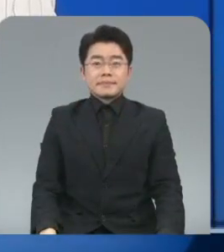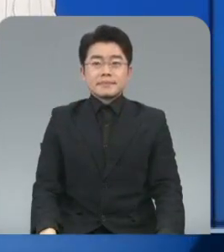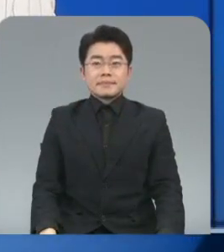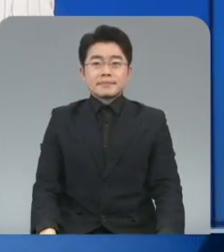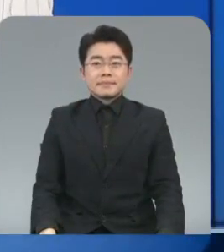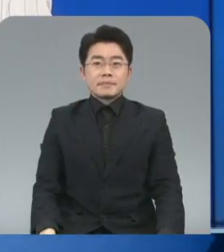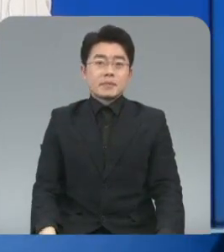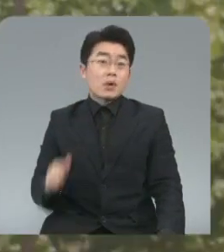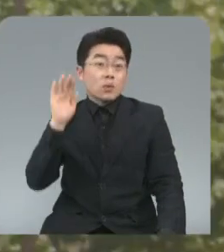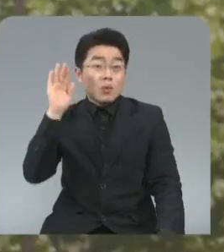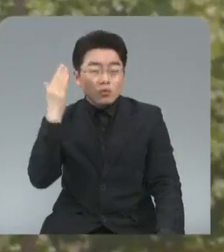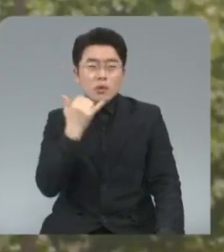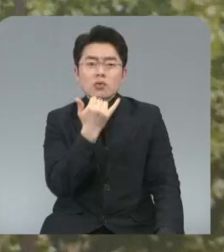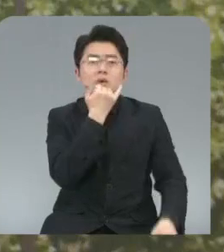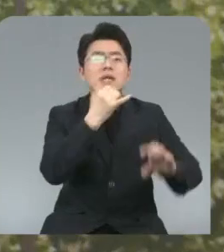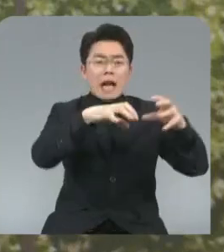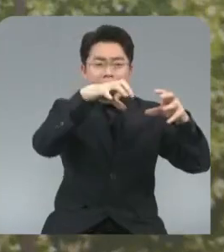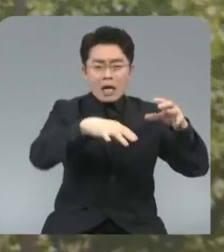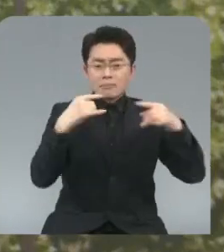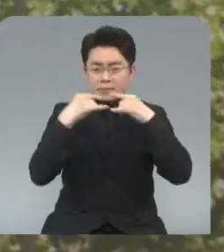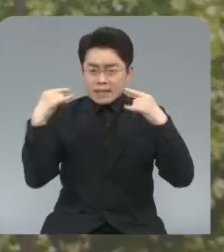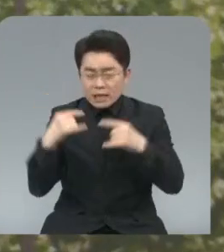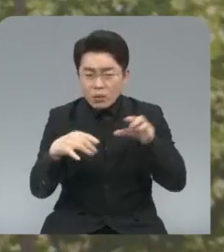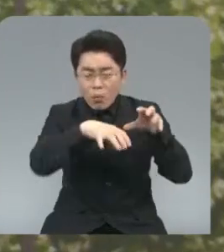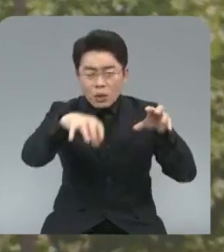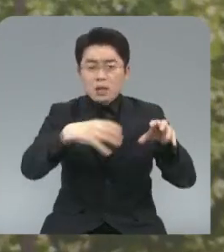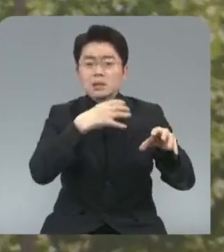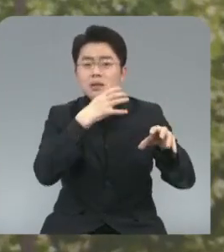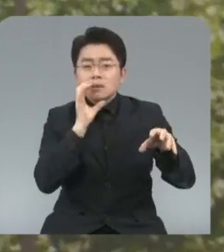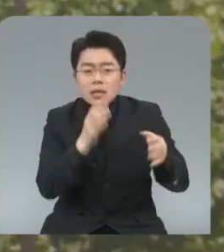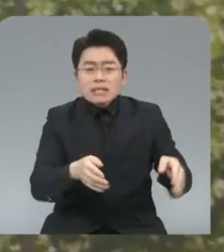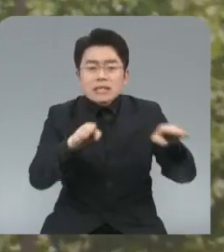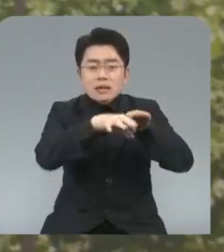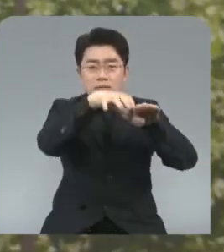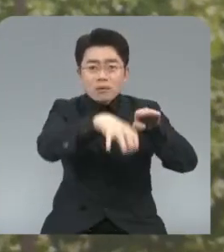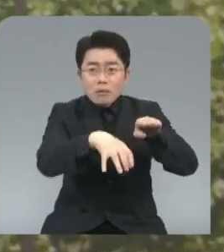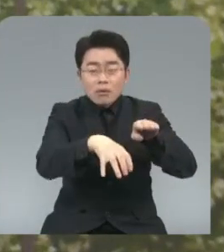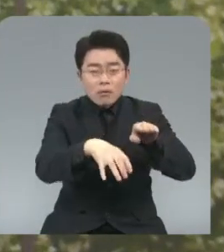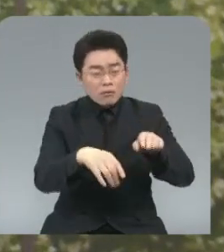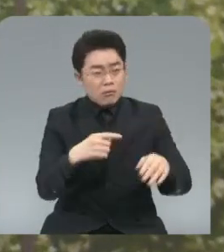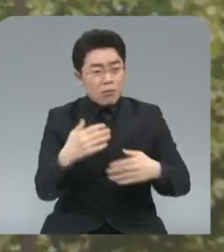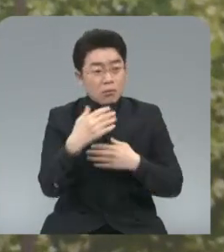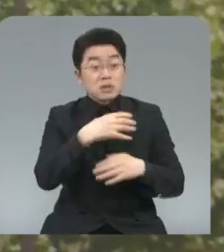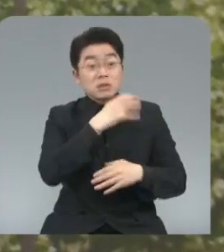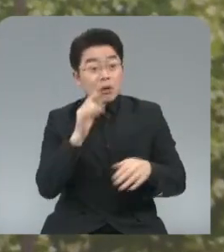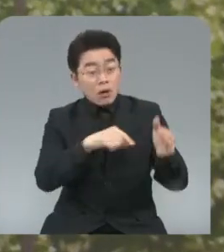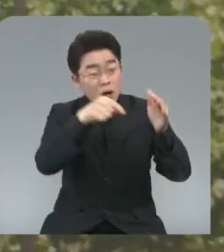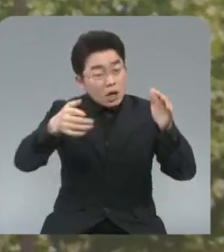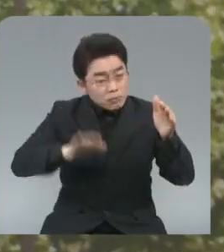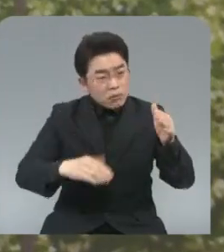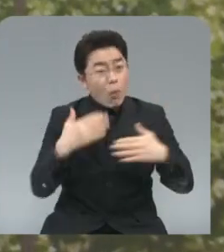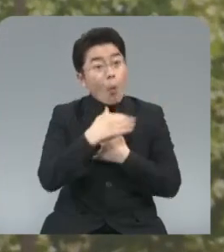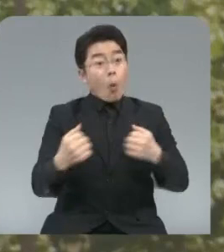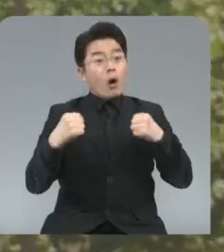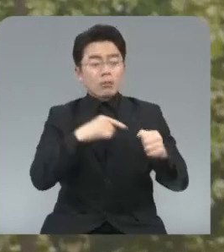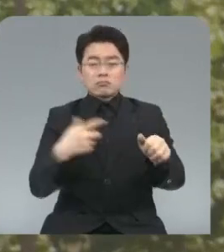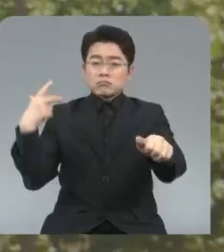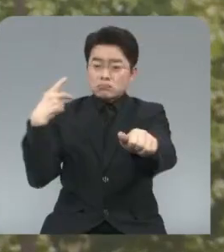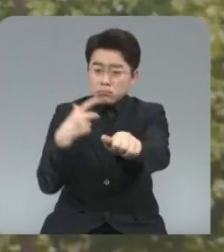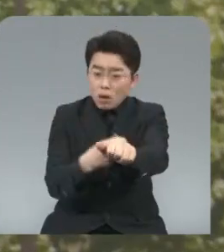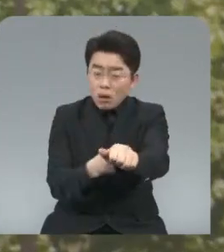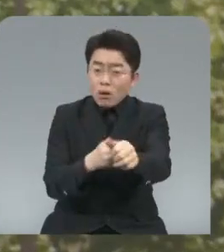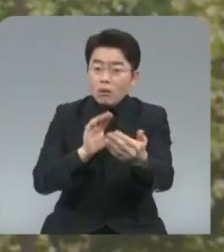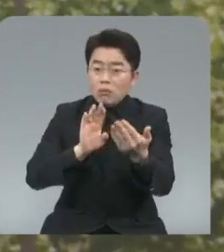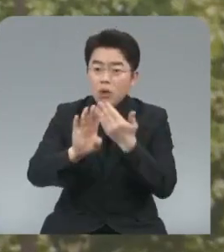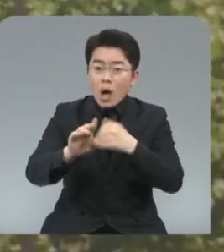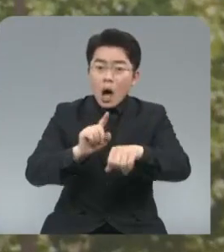네, 최근 독일과 프랑스에서도 양로원에서 백신을 맞은 건강했던 노인이 백신 접종 후 한두 시간